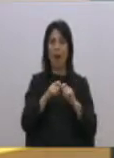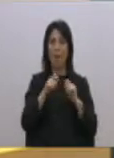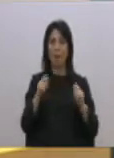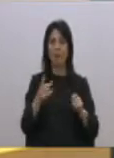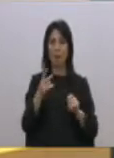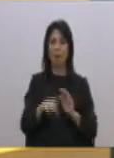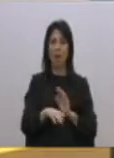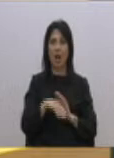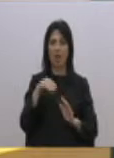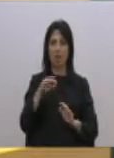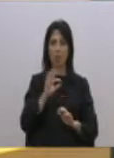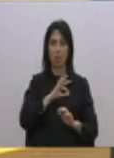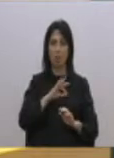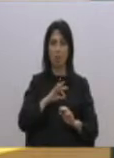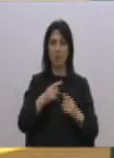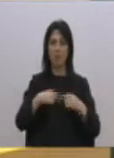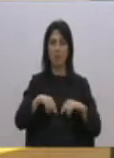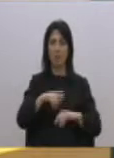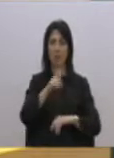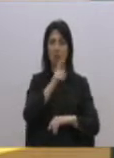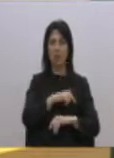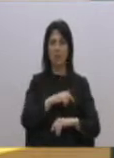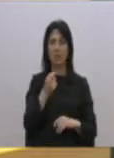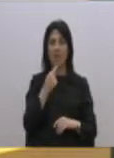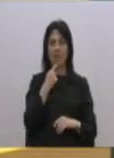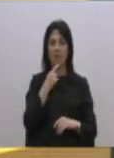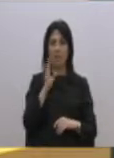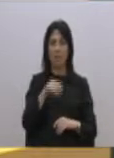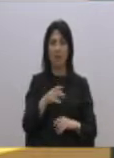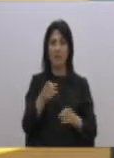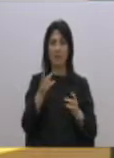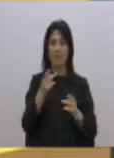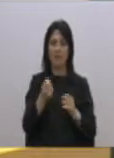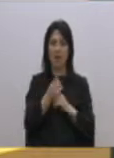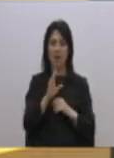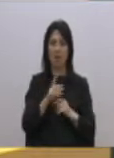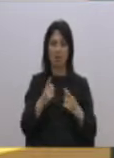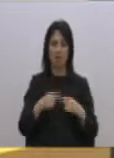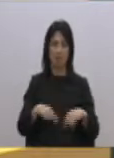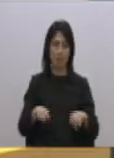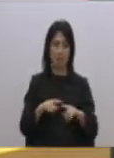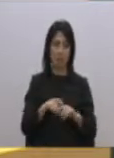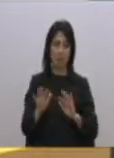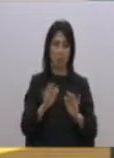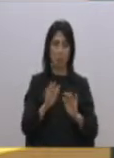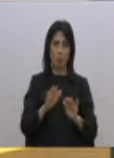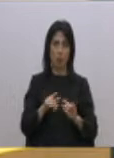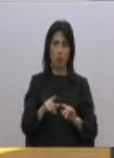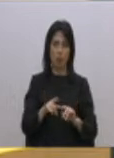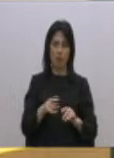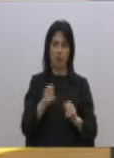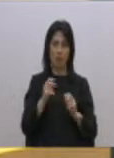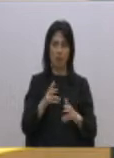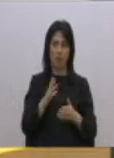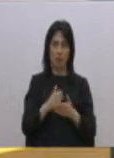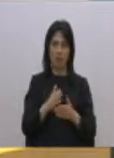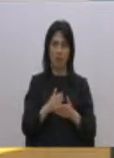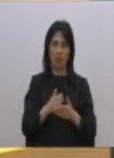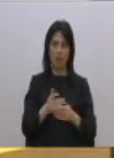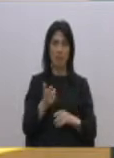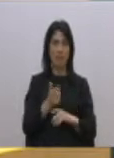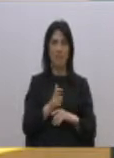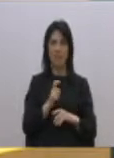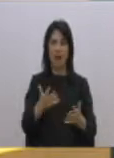უნდა აირჩეოდნენ იუსტიციის საბჭოს წევრები, რომ პატარა არ გაჩნდეს საზოგადოებაში პროცესის უღირსობასთან მიმართებაში.